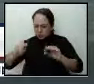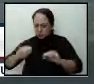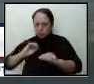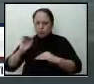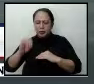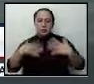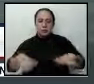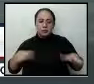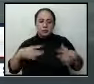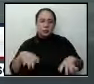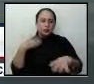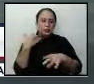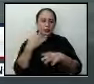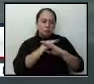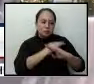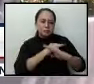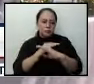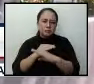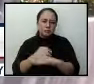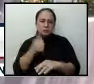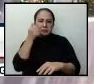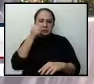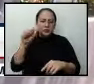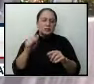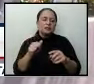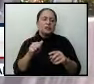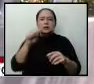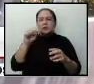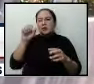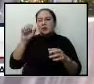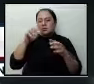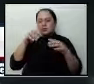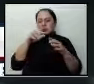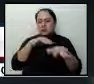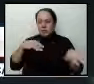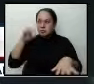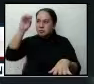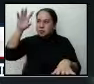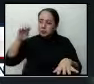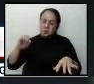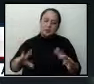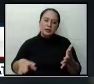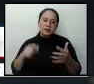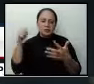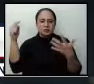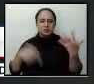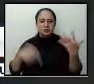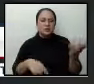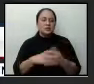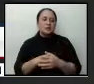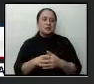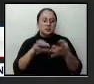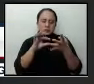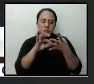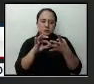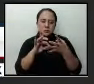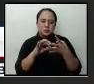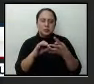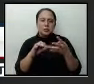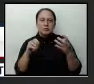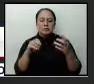and disregarding traffic signs at iba pa. Inaasahan naman ng MMDA na sa ikatlong linggo ng Mayo darating na ang mga